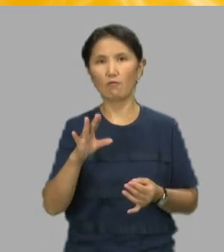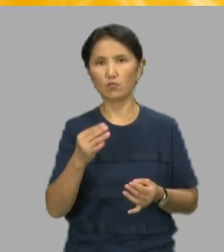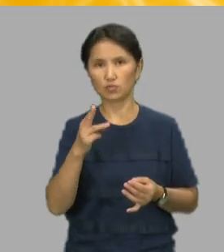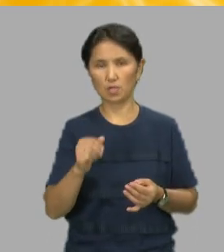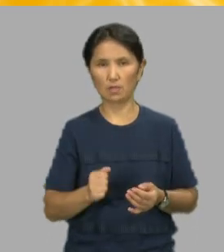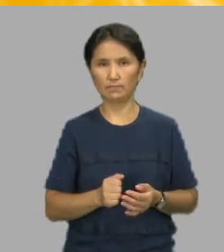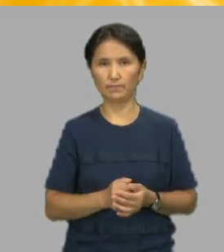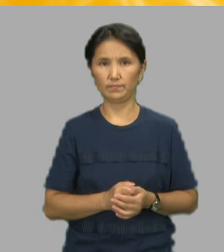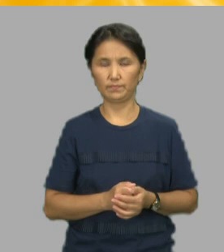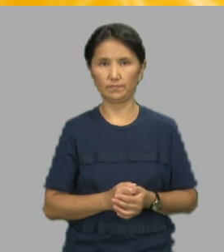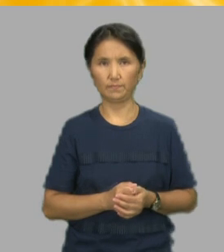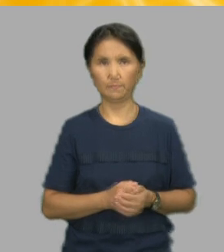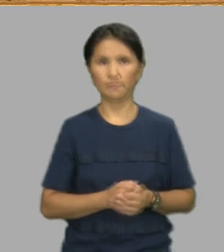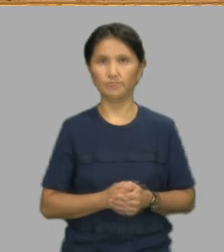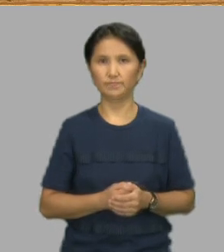игра «Ловушка».